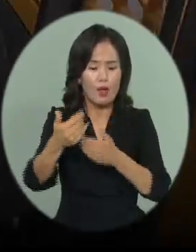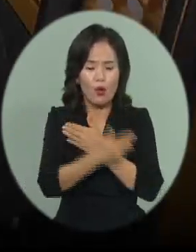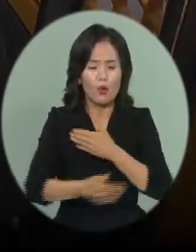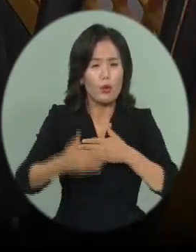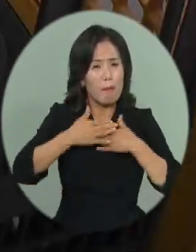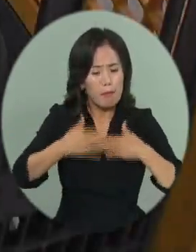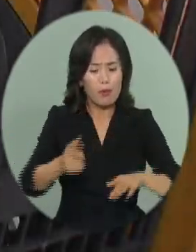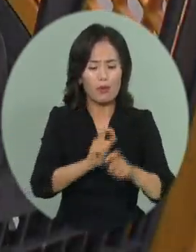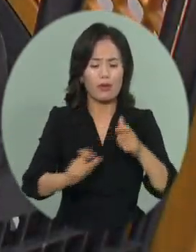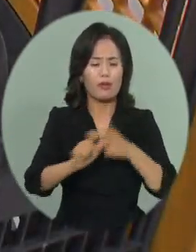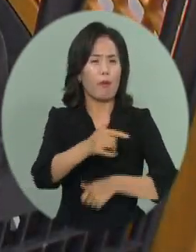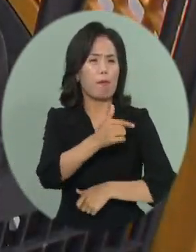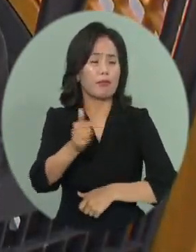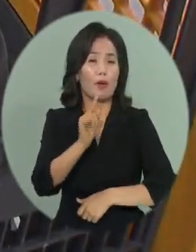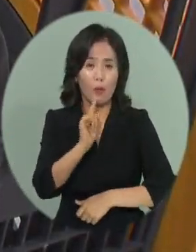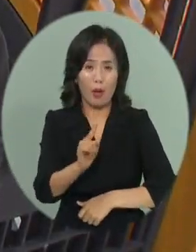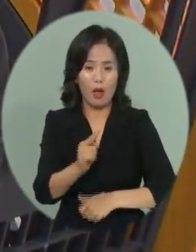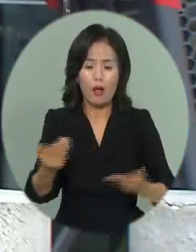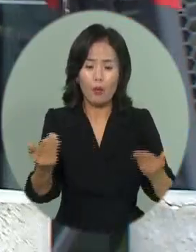육체적 피로가 증가했다고 답했고,